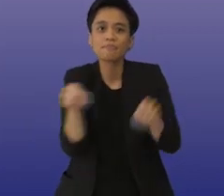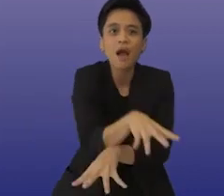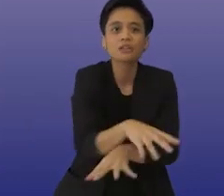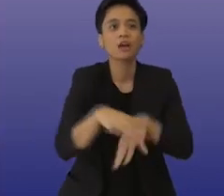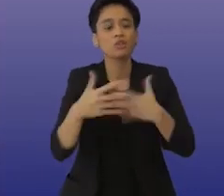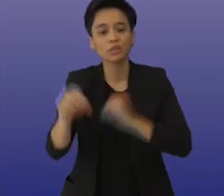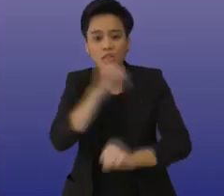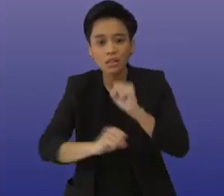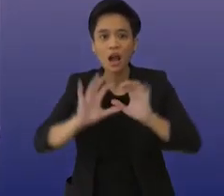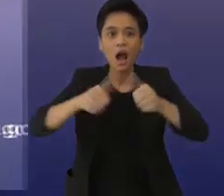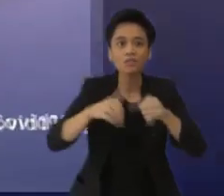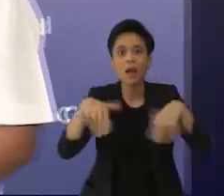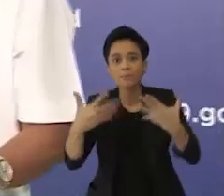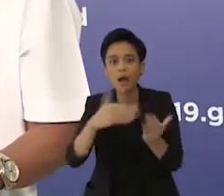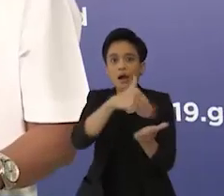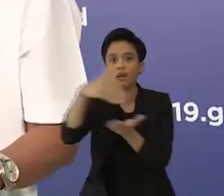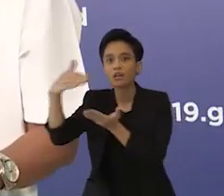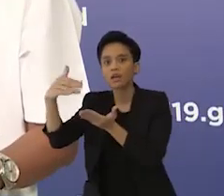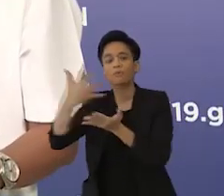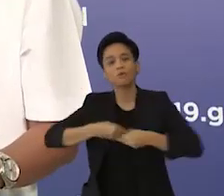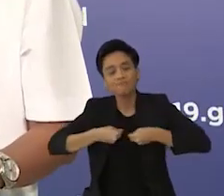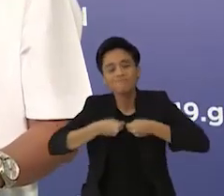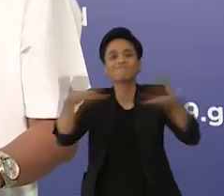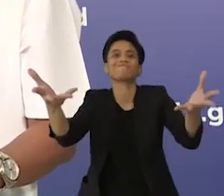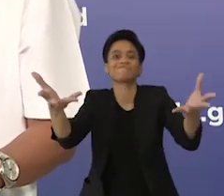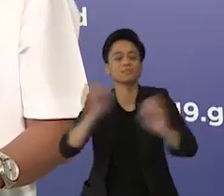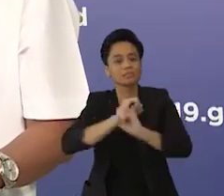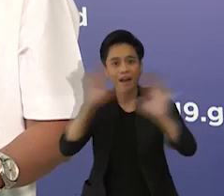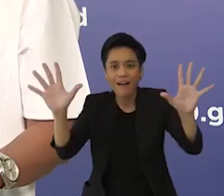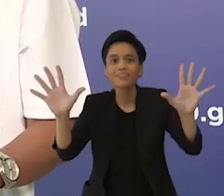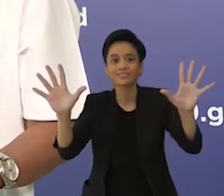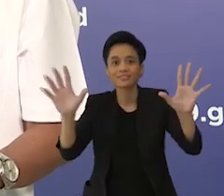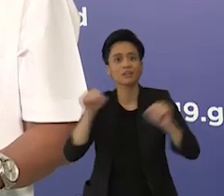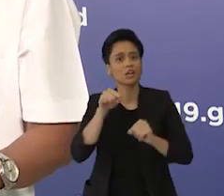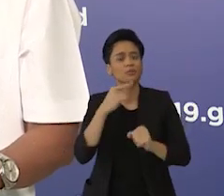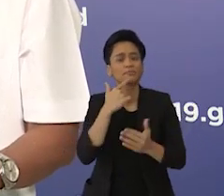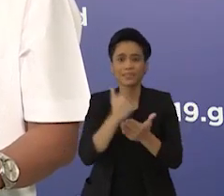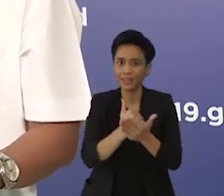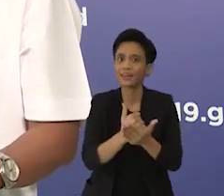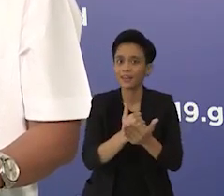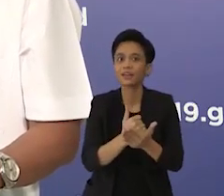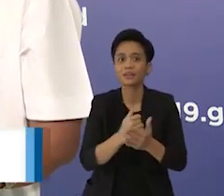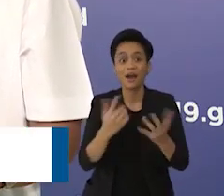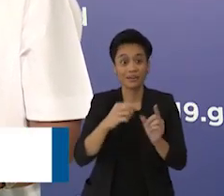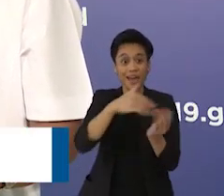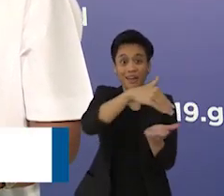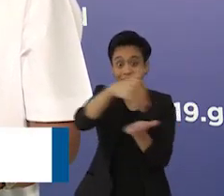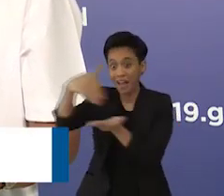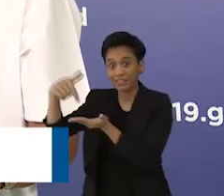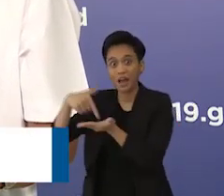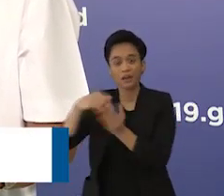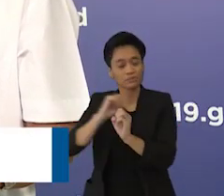kegiatan data dan yang lain-lainnya ini menjadi penting karena dengan data Inilah